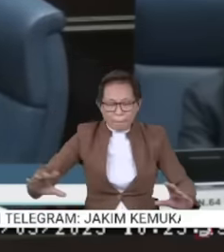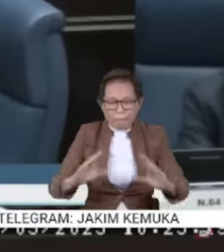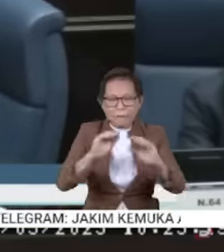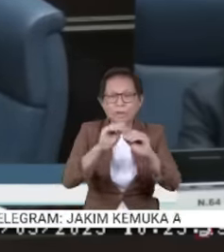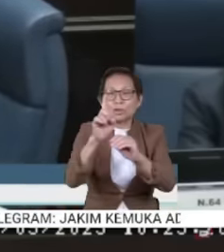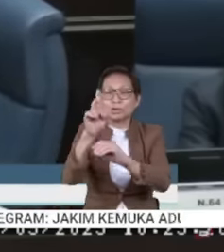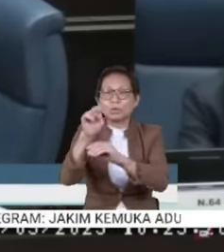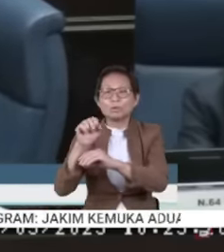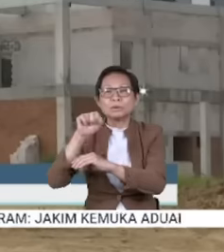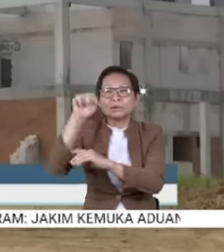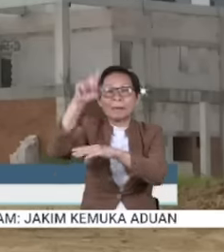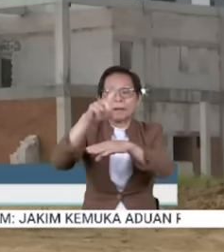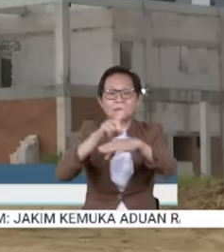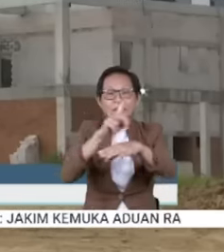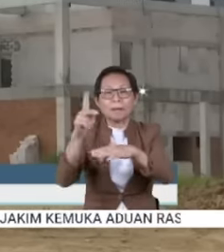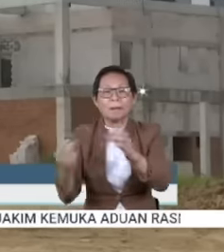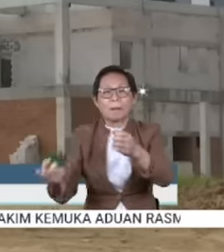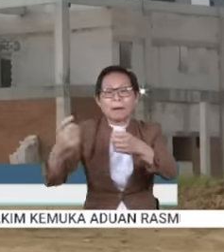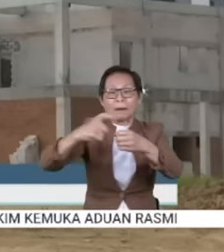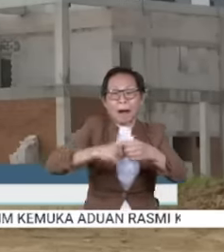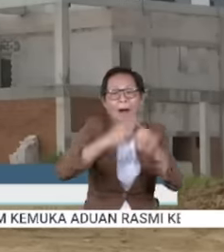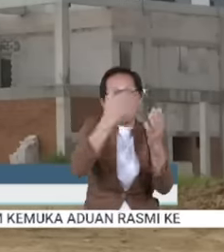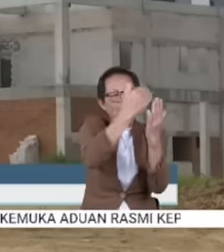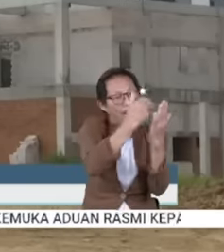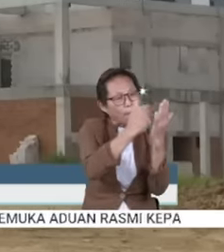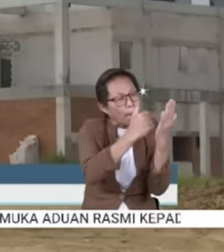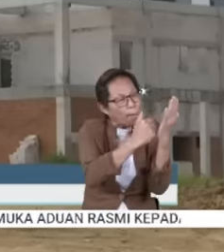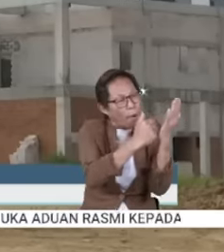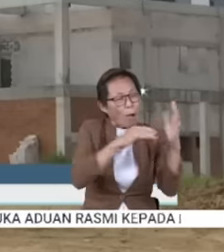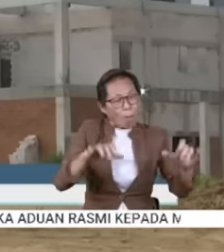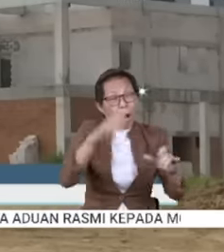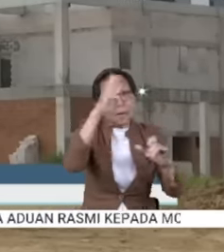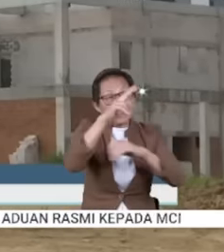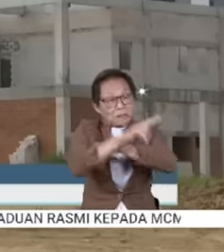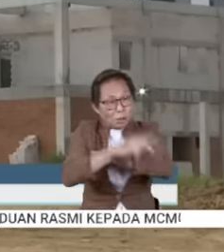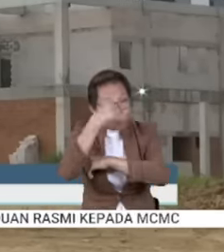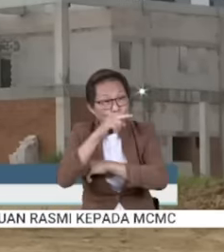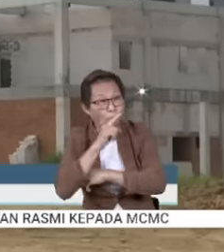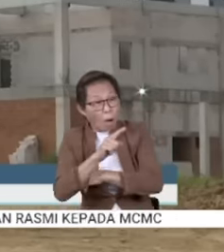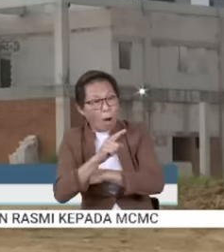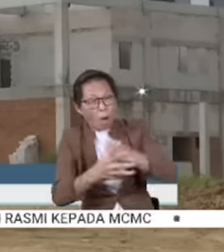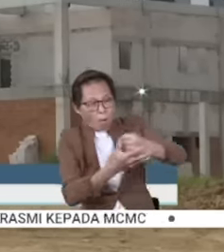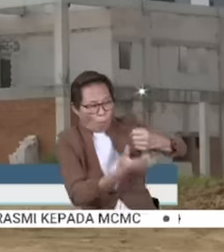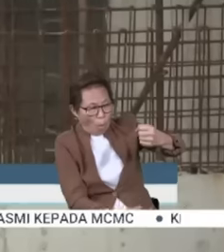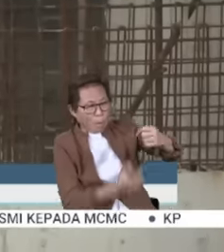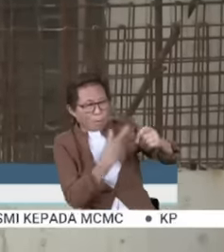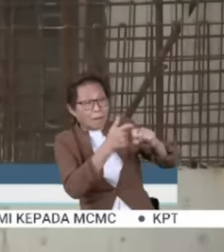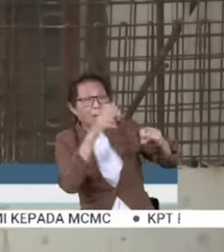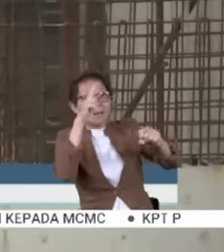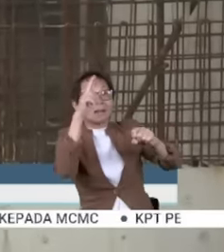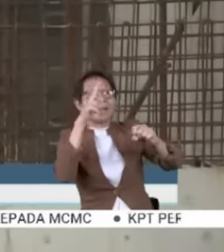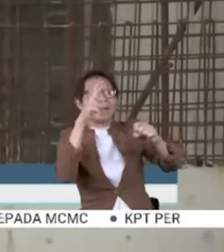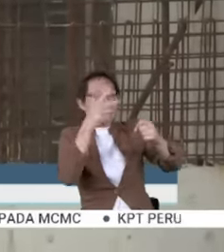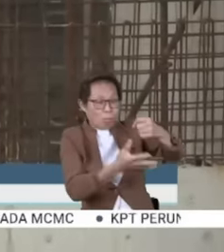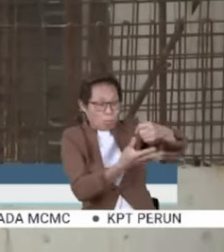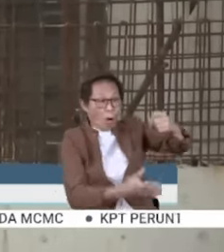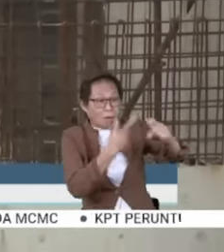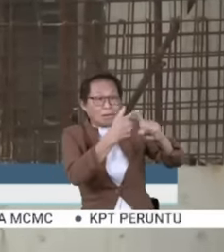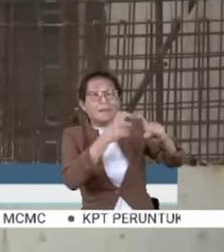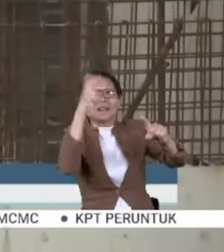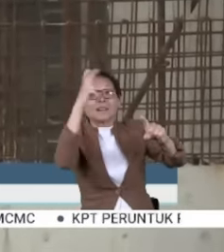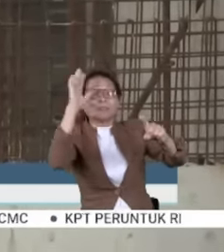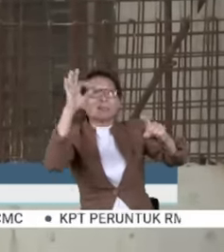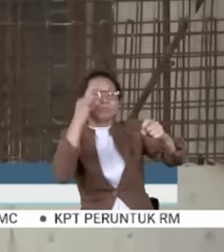di Kota Kinabalu mengenai langkah yang diambil kerajaan negeri bagi memastikan peruntukan daripada kerajaan persekutuan